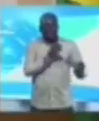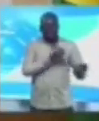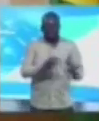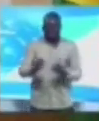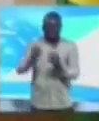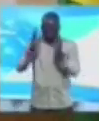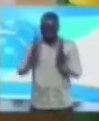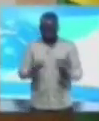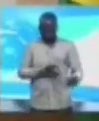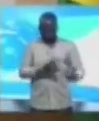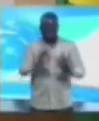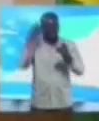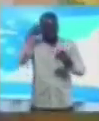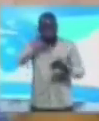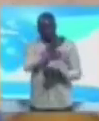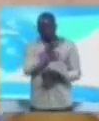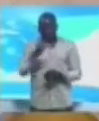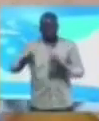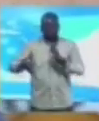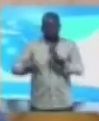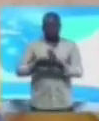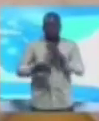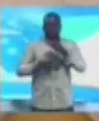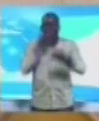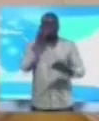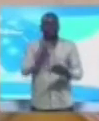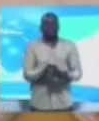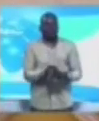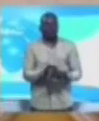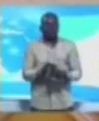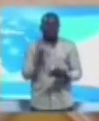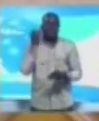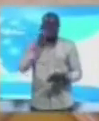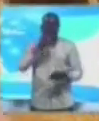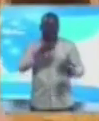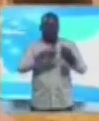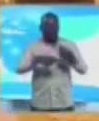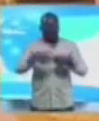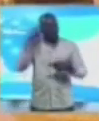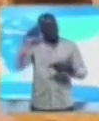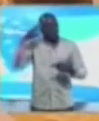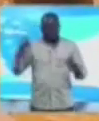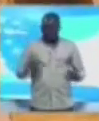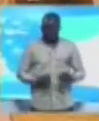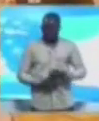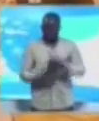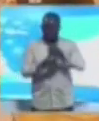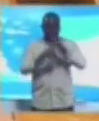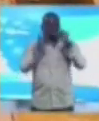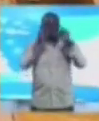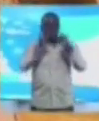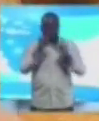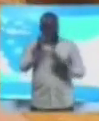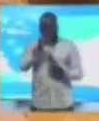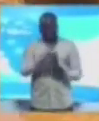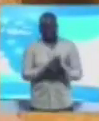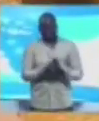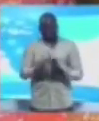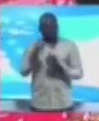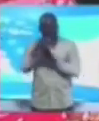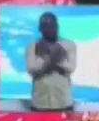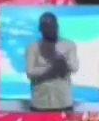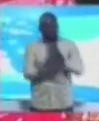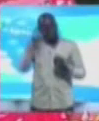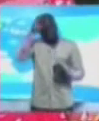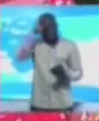Banque mondiale pour le Burkina Faso. Soukeira Khan dit être venu réitérer le soutien de son institution au pays des hommes